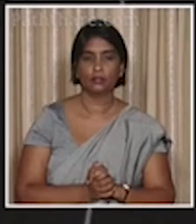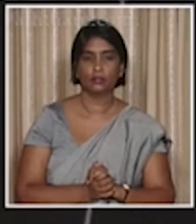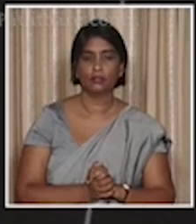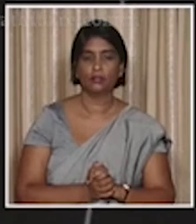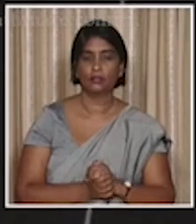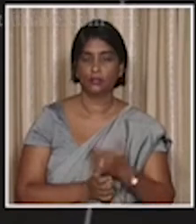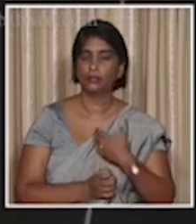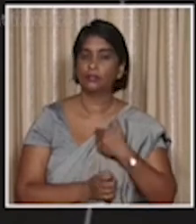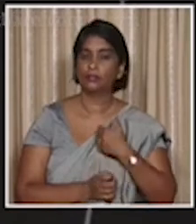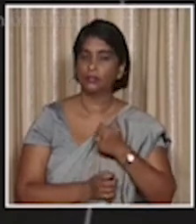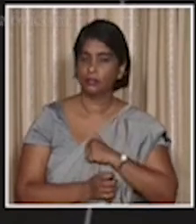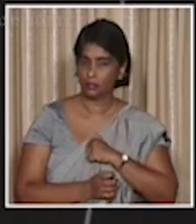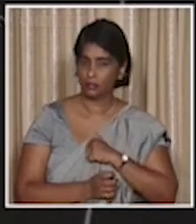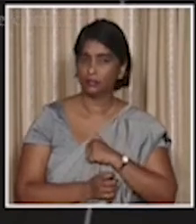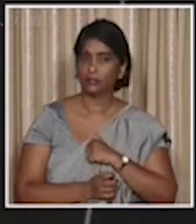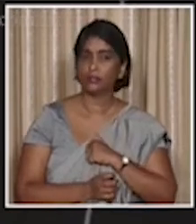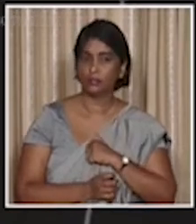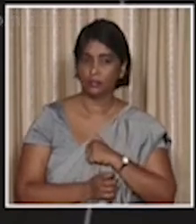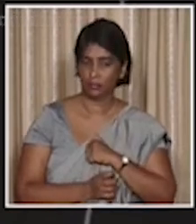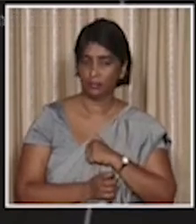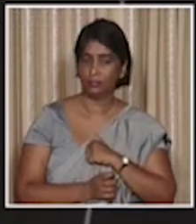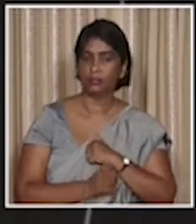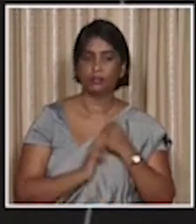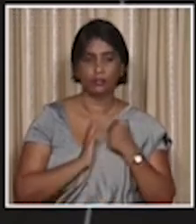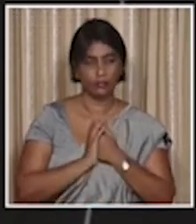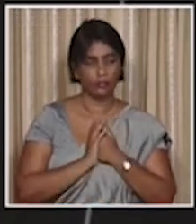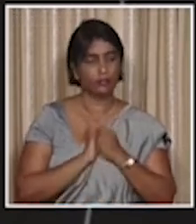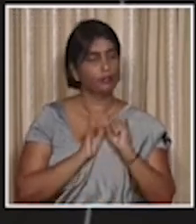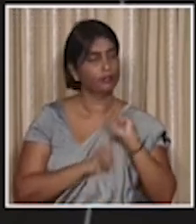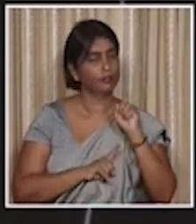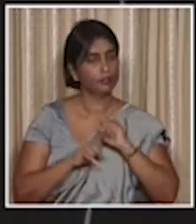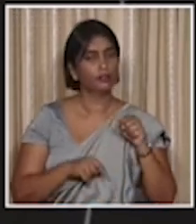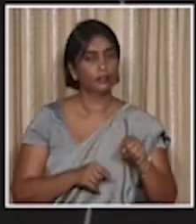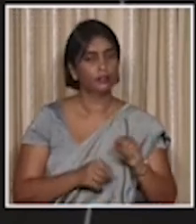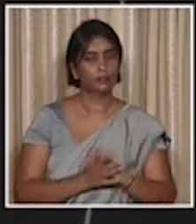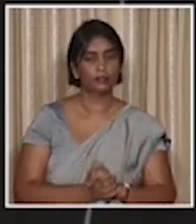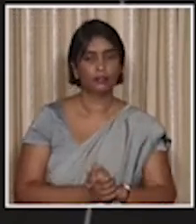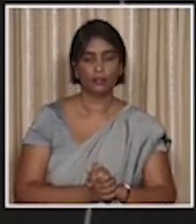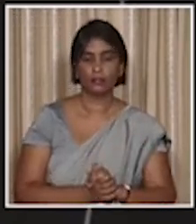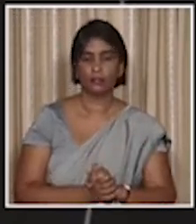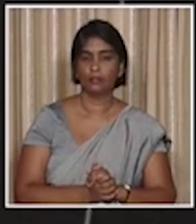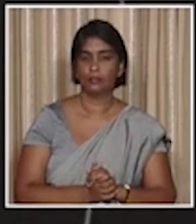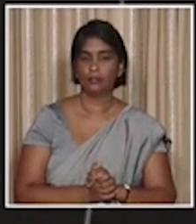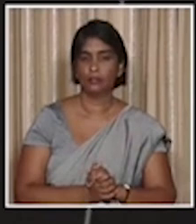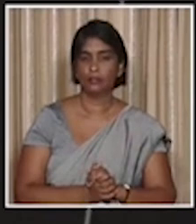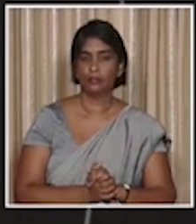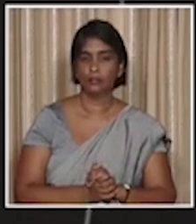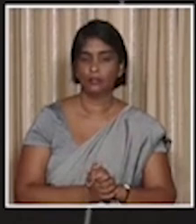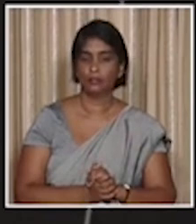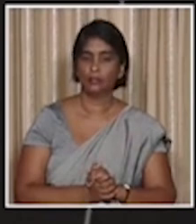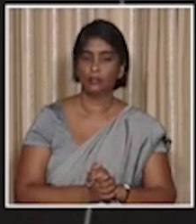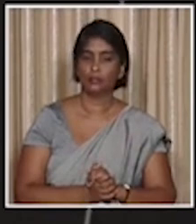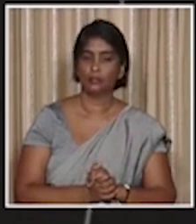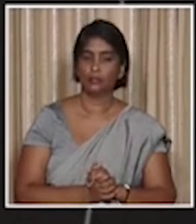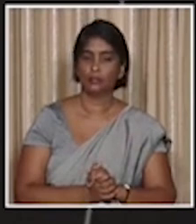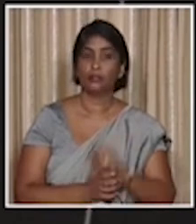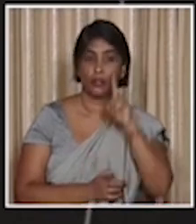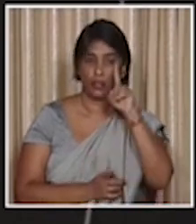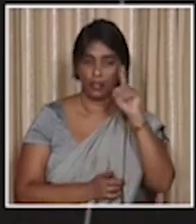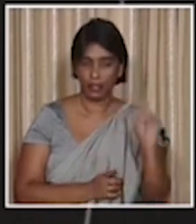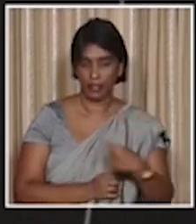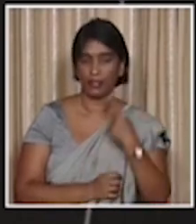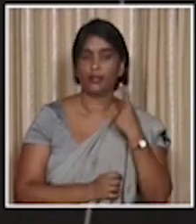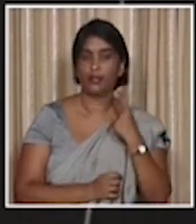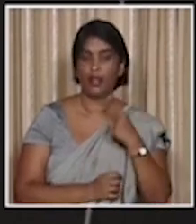Mama Kemati Kiyanna Me Garu Sabhavata Ada Eka